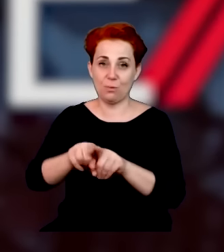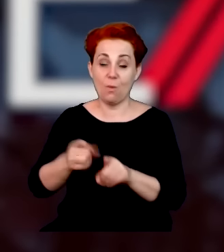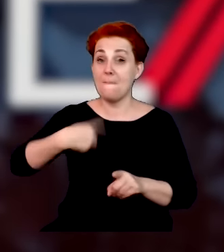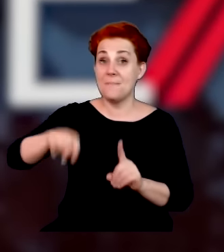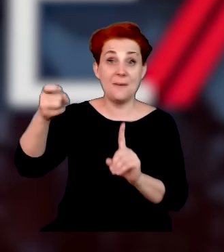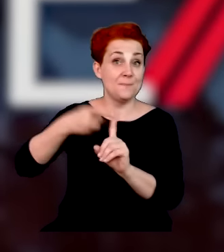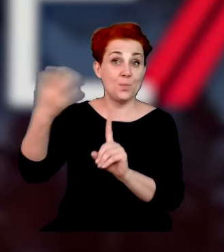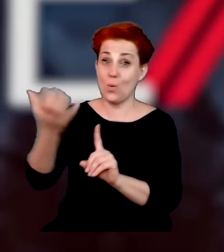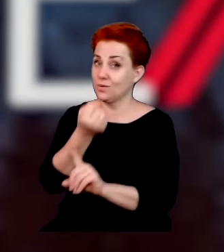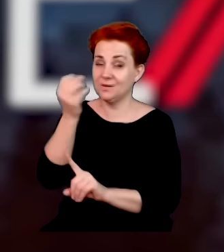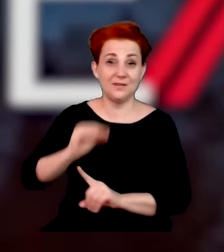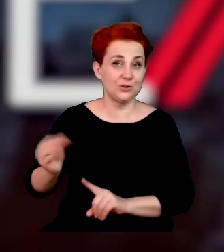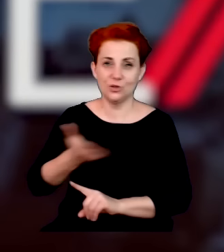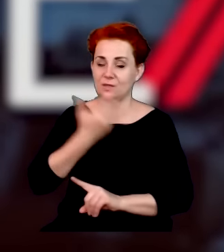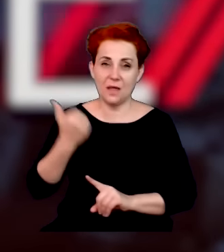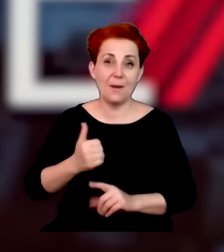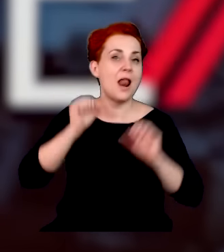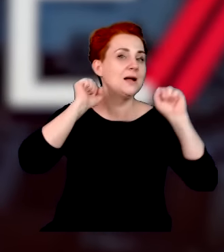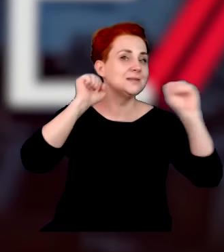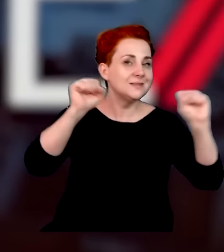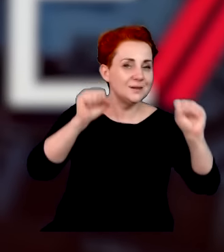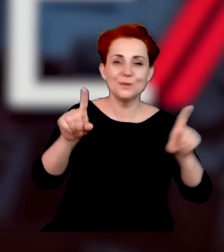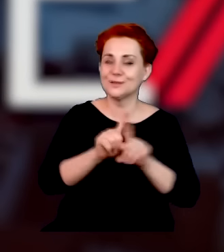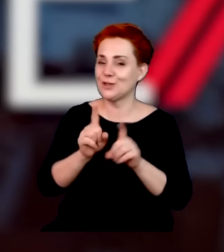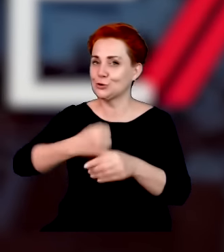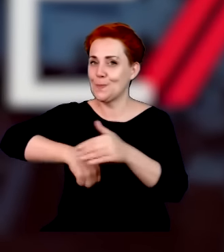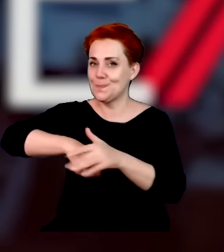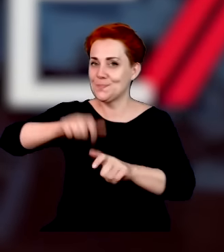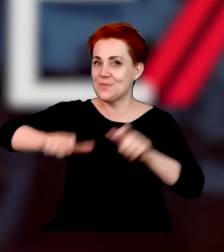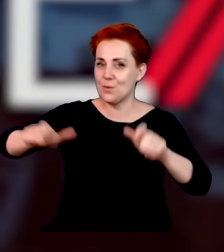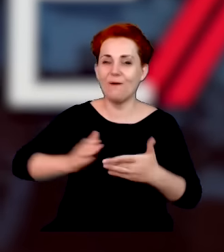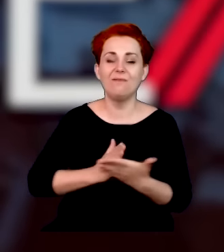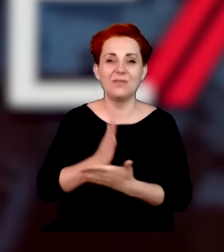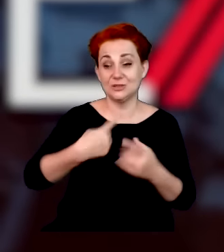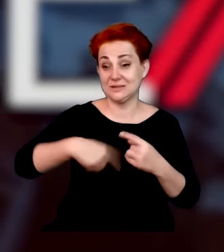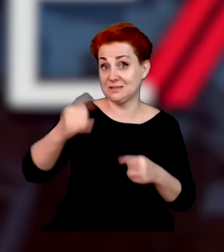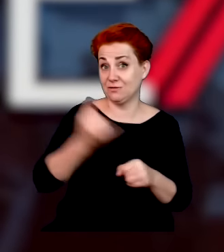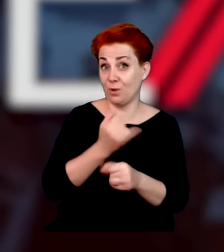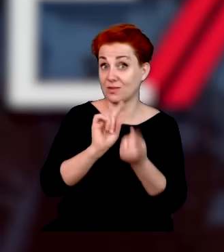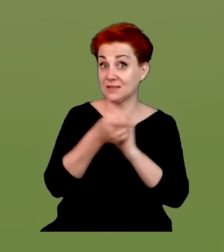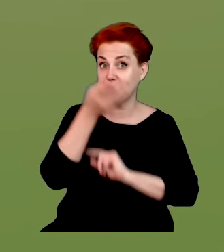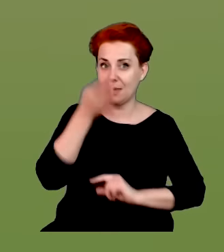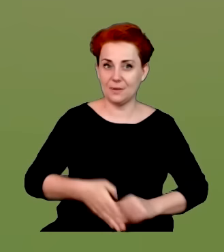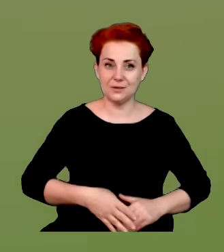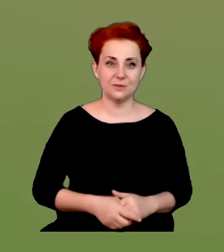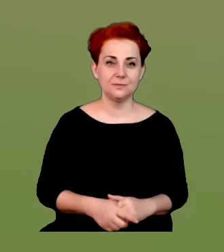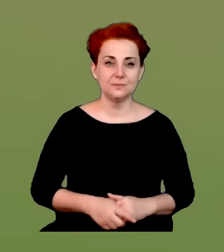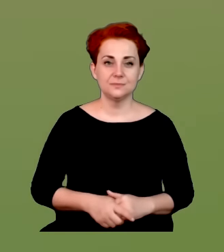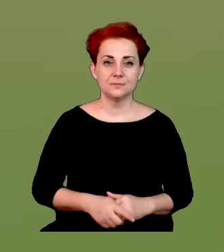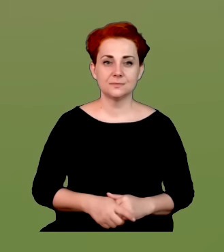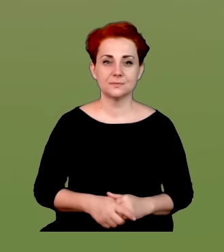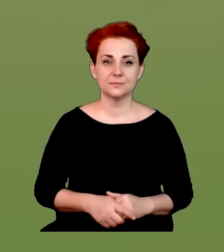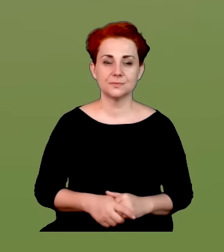ma, ale i kibice, i przede wszystkim nasi piłkarze wierzą, że w piątek to się wreszcie zmieni.